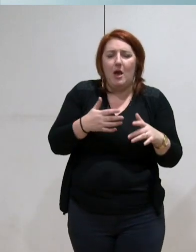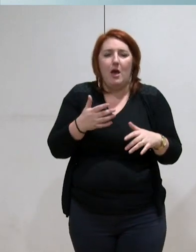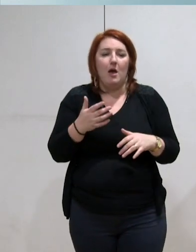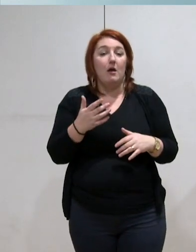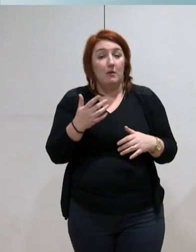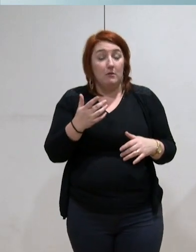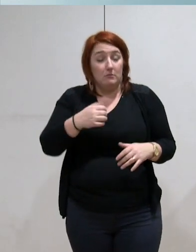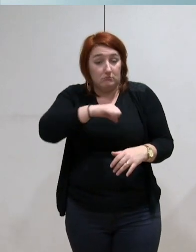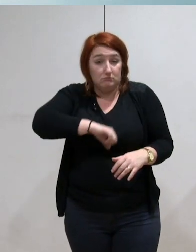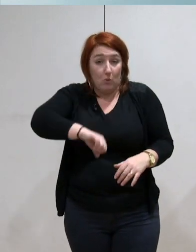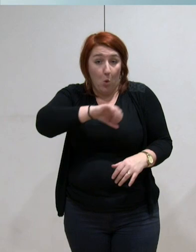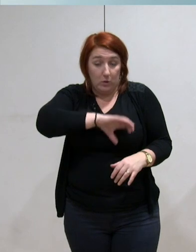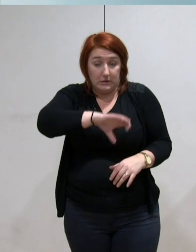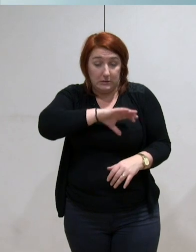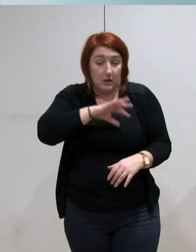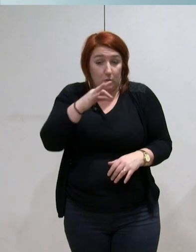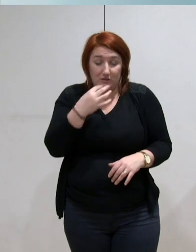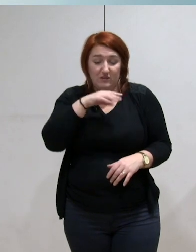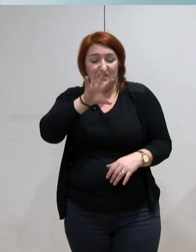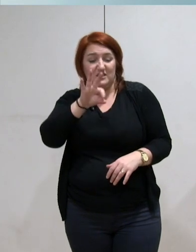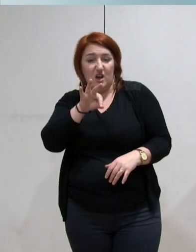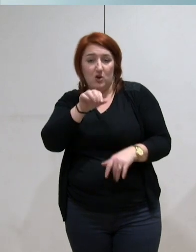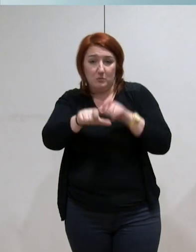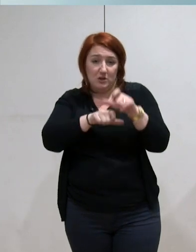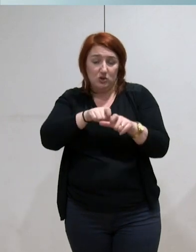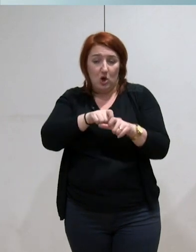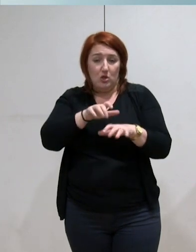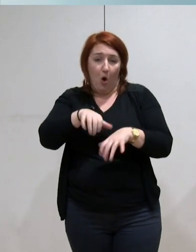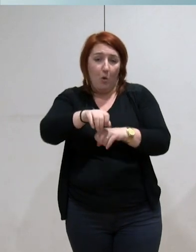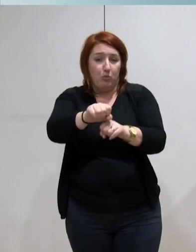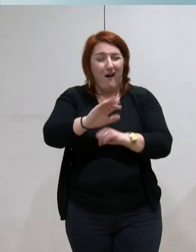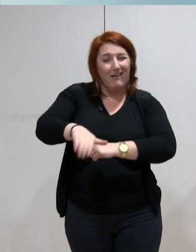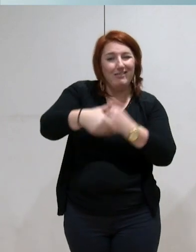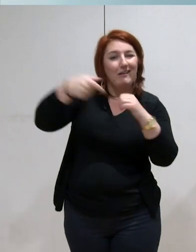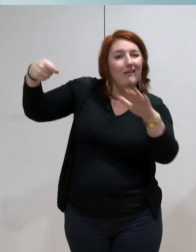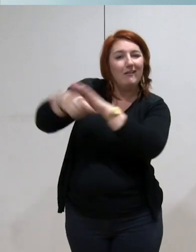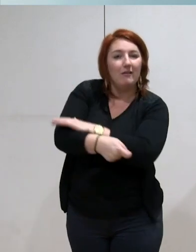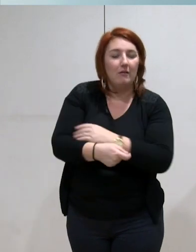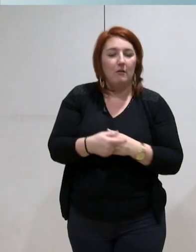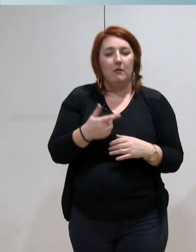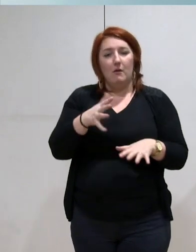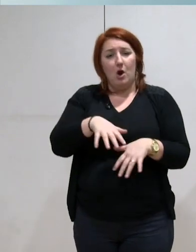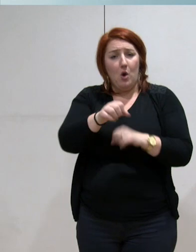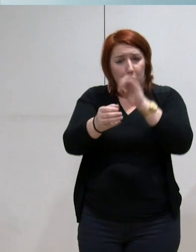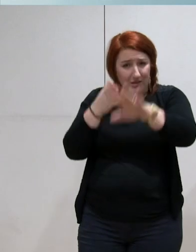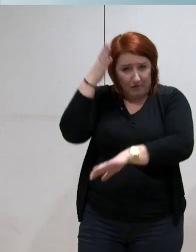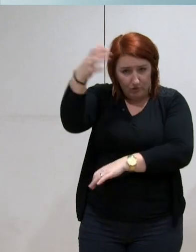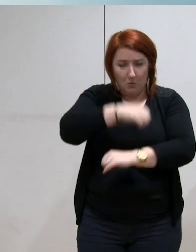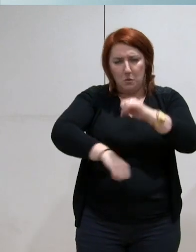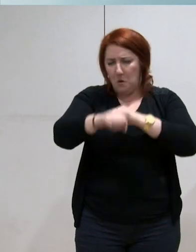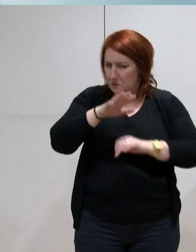cinquantaine d'emplois aidés nous avons relancé le recrutement d'emplois d'avenir nous avons aussi